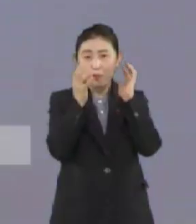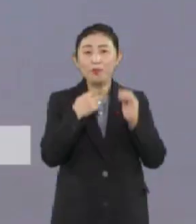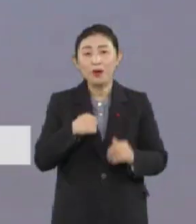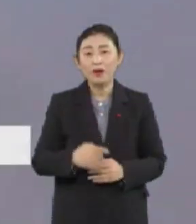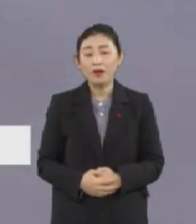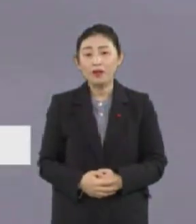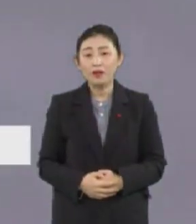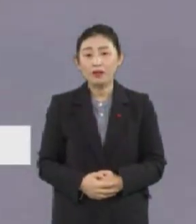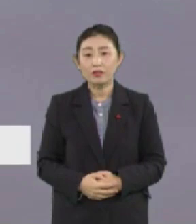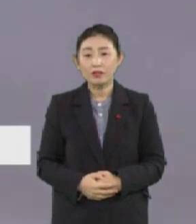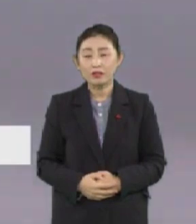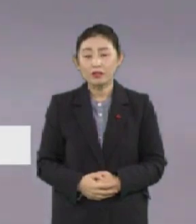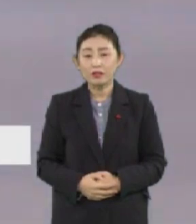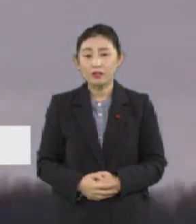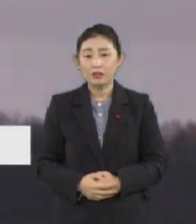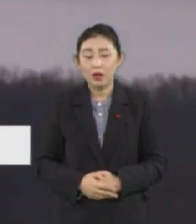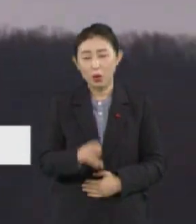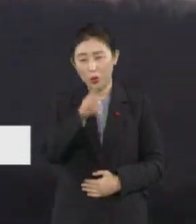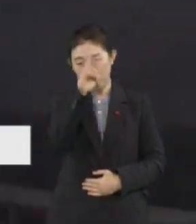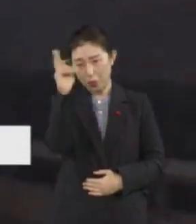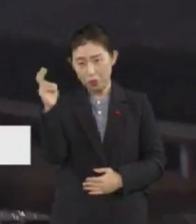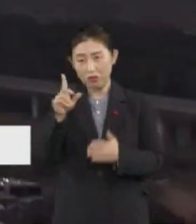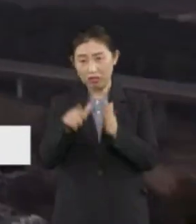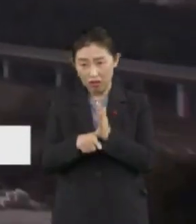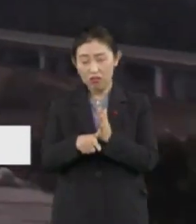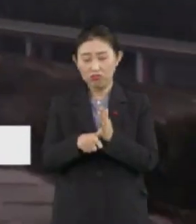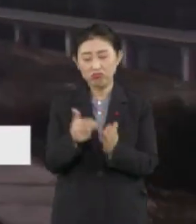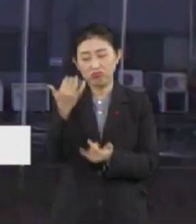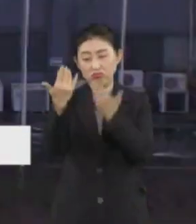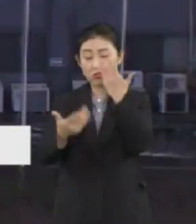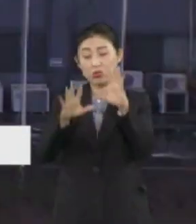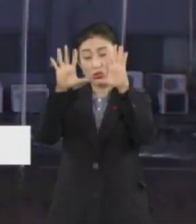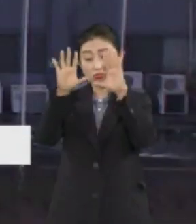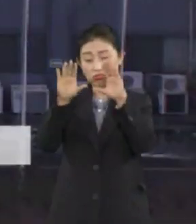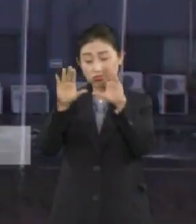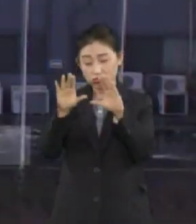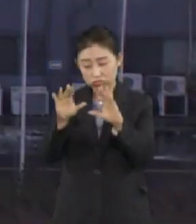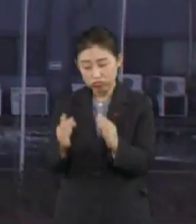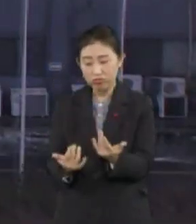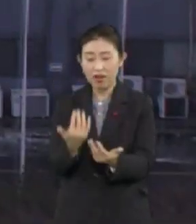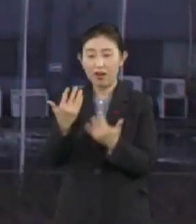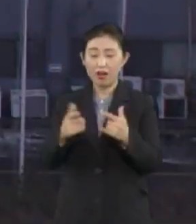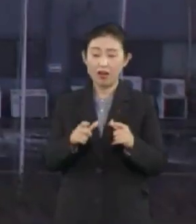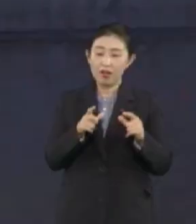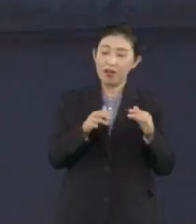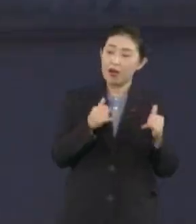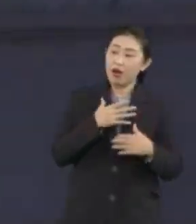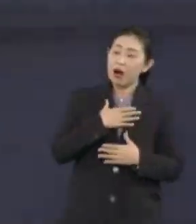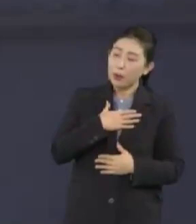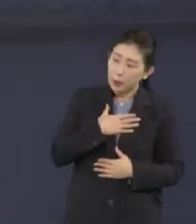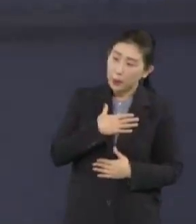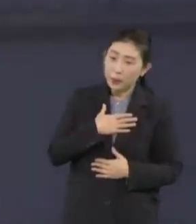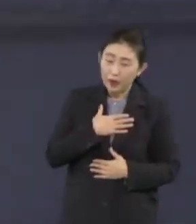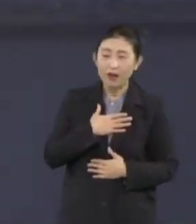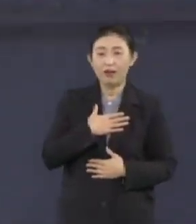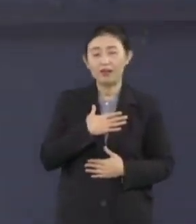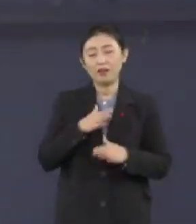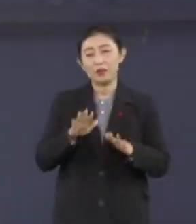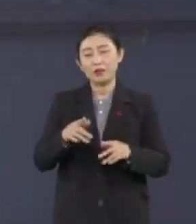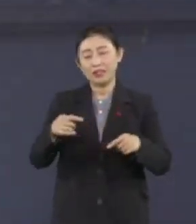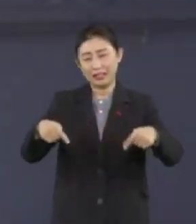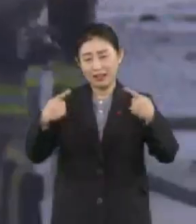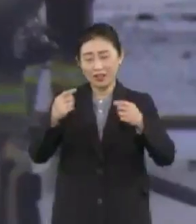빚었습니다. 오드로 불길이 잡히며 검은 연기도 차츰 줄어들면서 주민들도 안정을 되찾았지만 새해 첫날